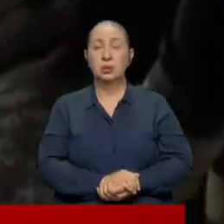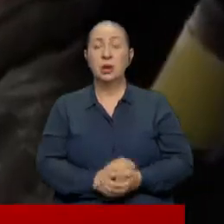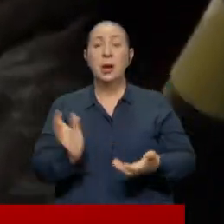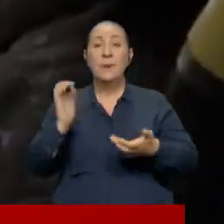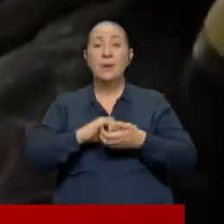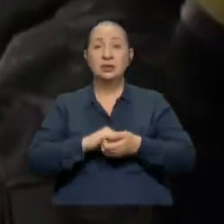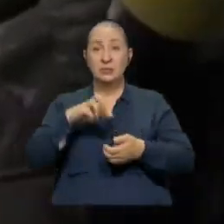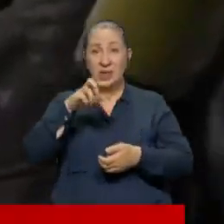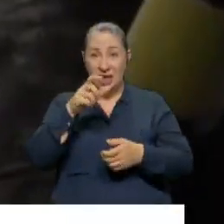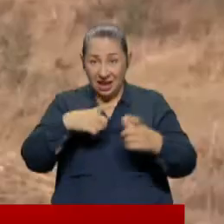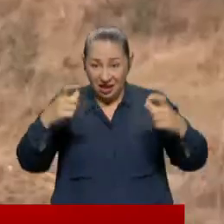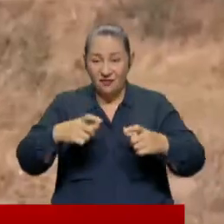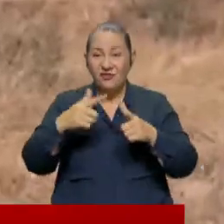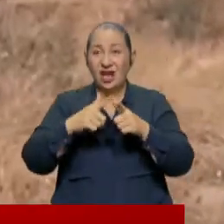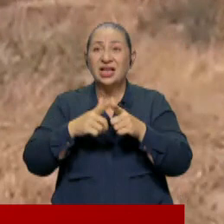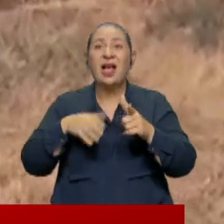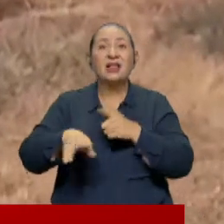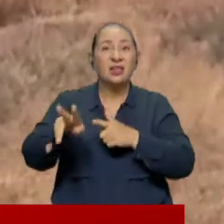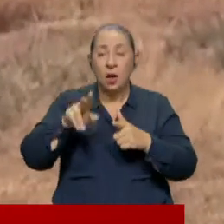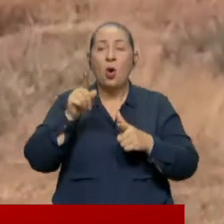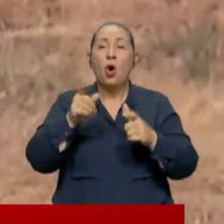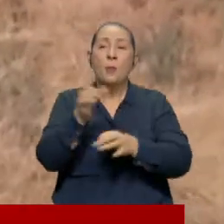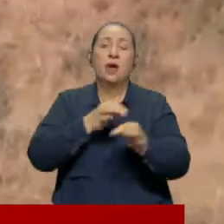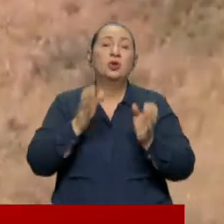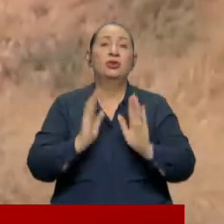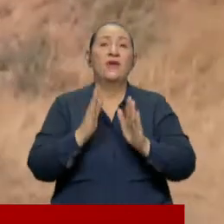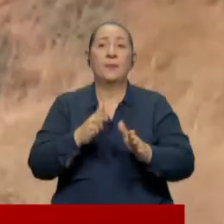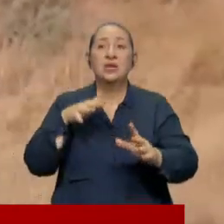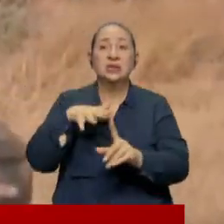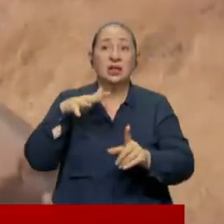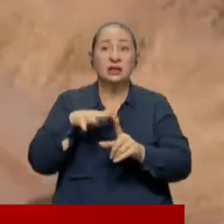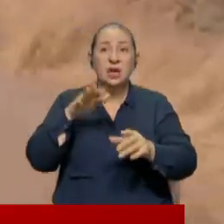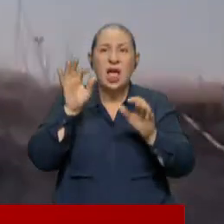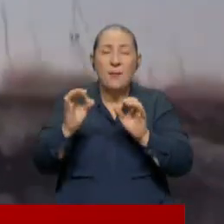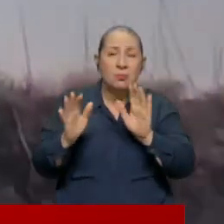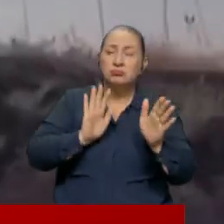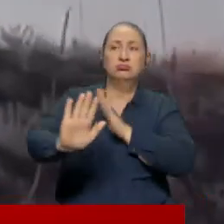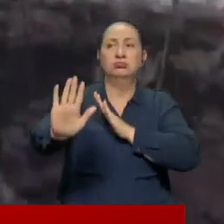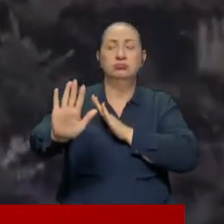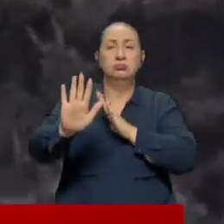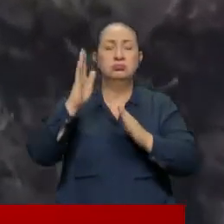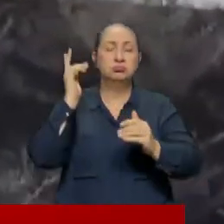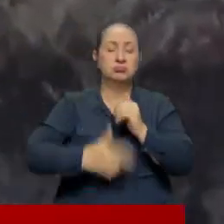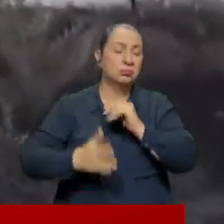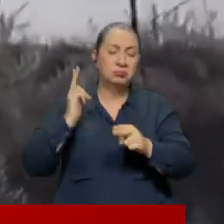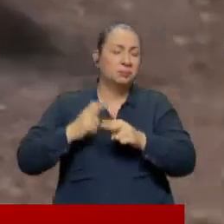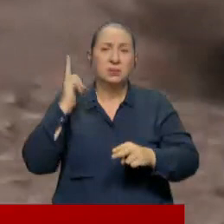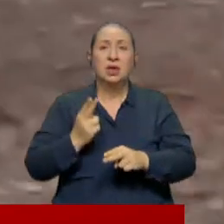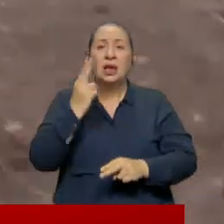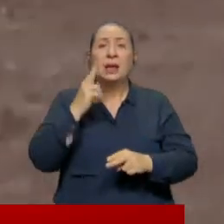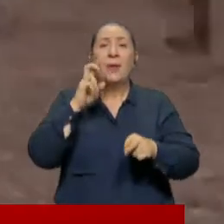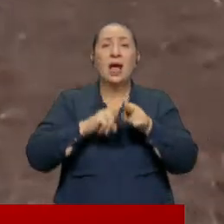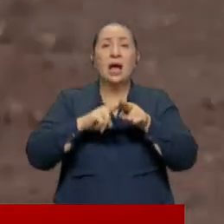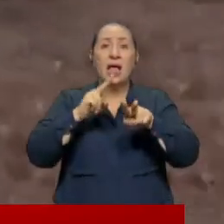Barış Pınarı ve Fırat Kalkanı bölgelerine de operasyonlar sürüyor. Saldırı girişimi anında püskürtüldü. 7